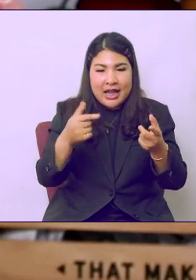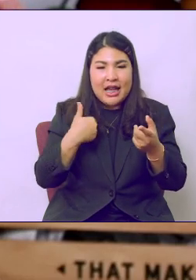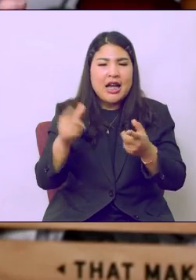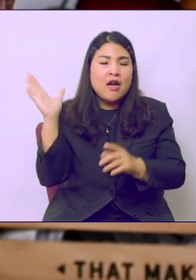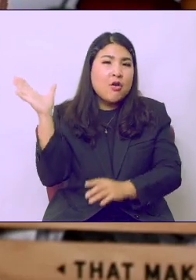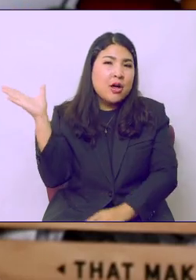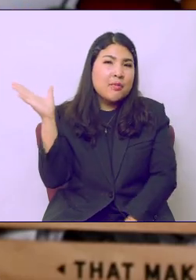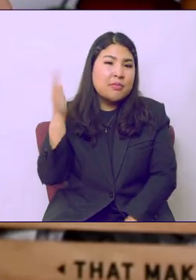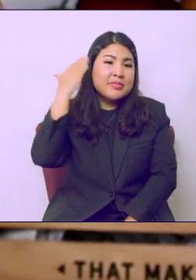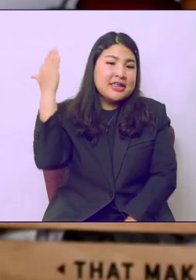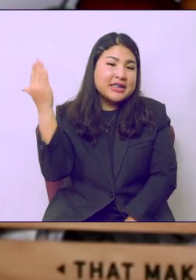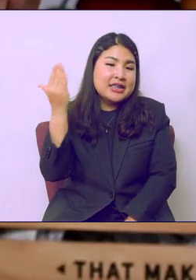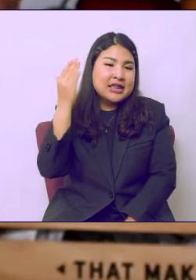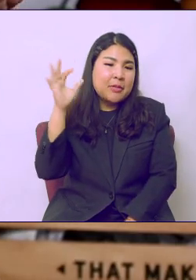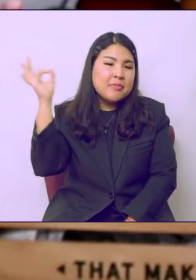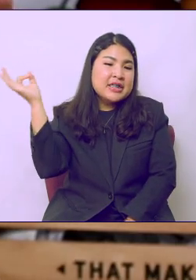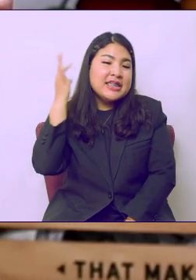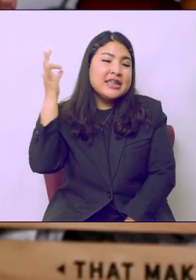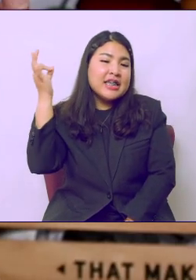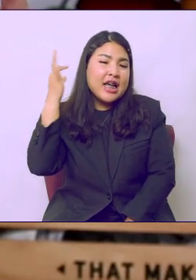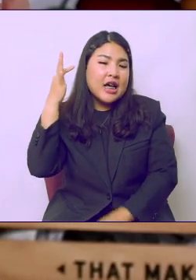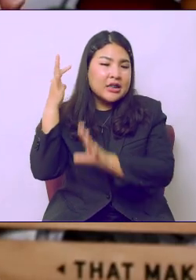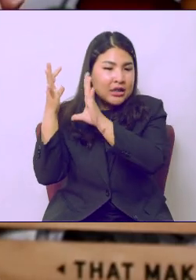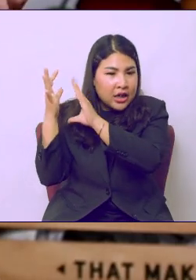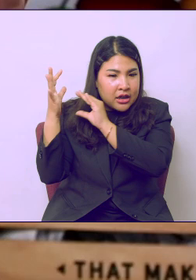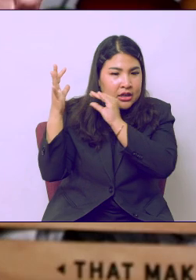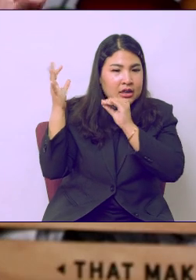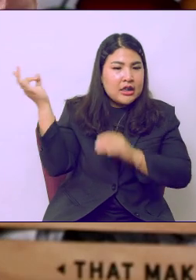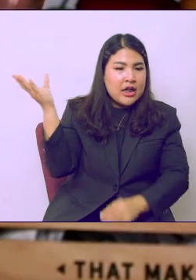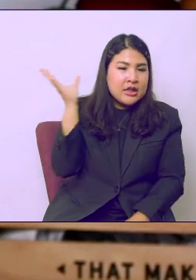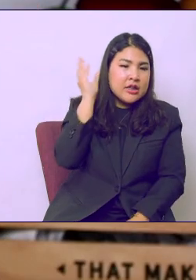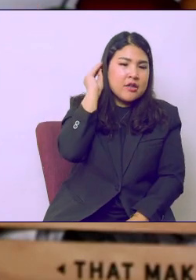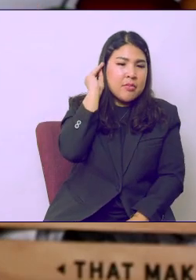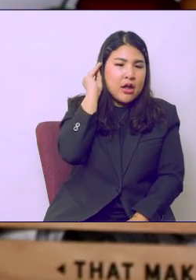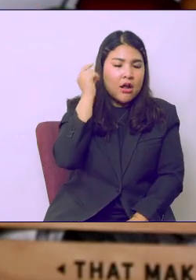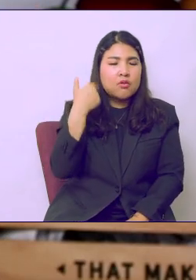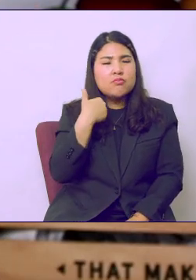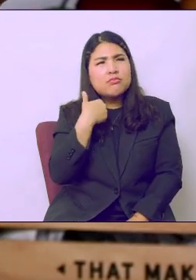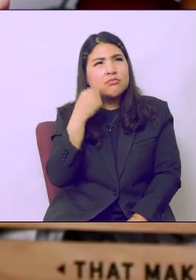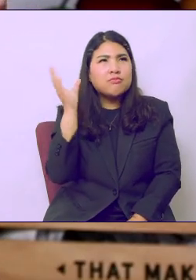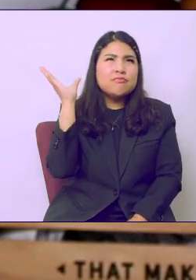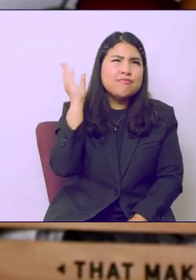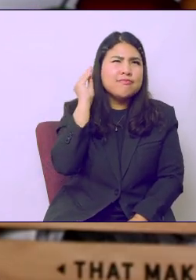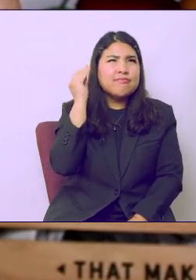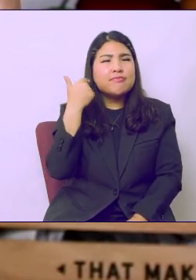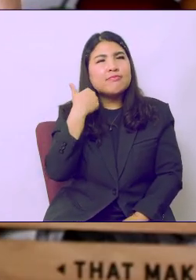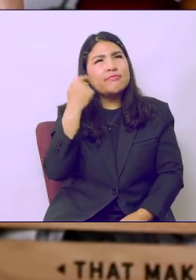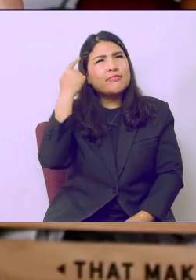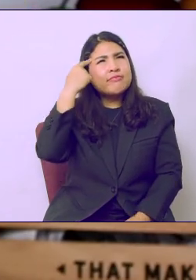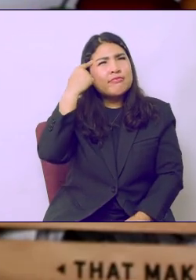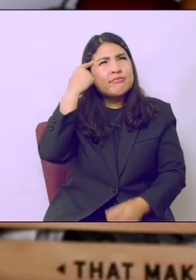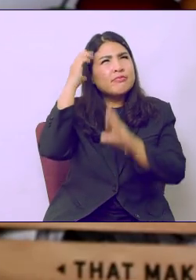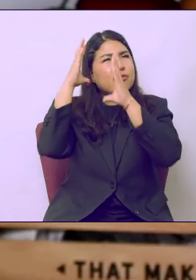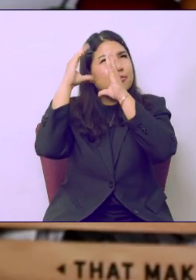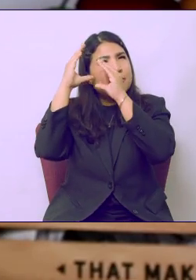เสียงเพื่อที่พอเราจิตเราควบคุมการเคลื่อนที่ของนิ้วอ่ะแล้วนิ้วก็เคลื่อนที่แล้วแล้วหูก็เราฟังเนี่ยไอ้จิตใน